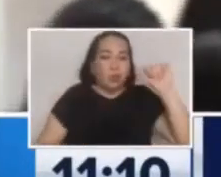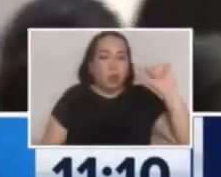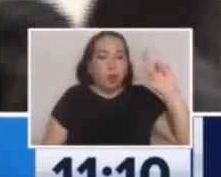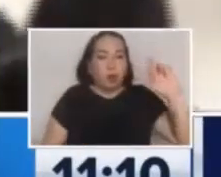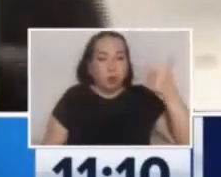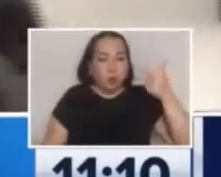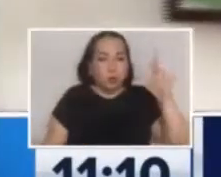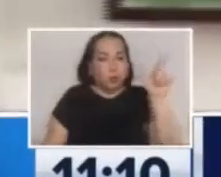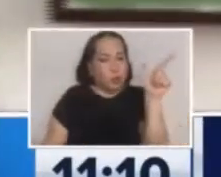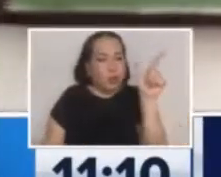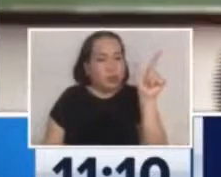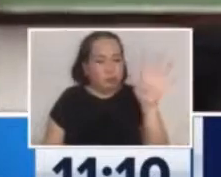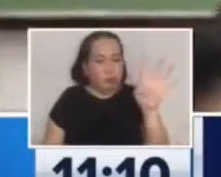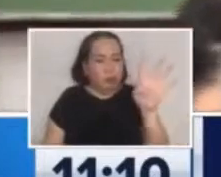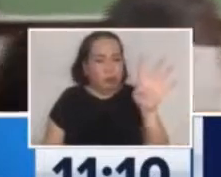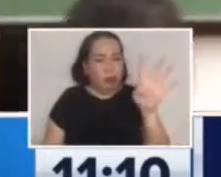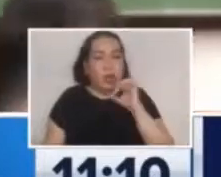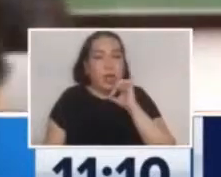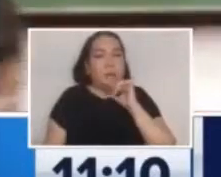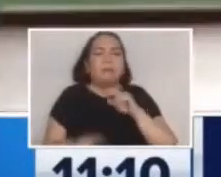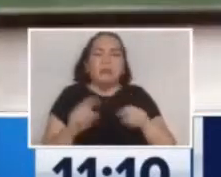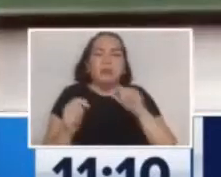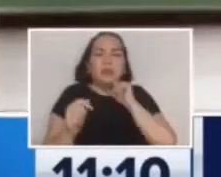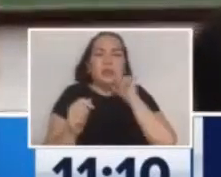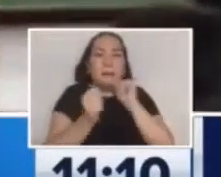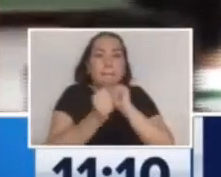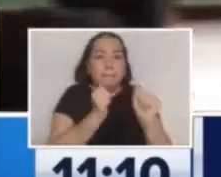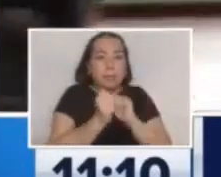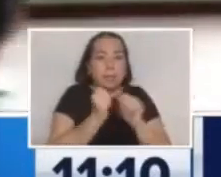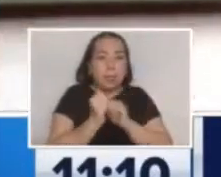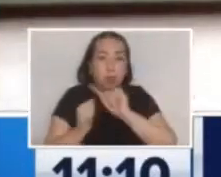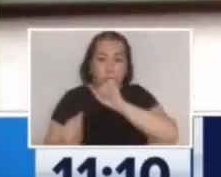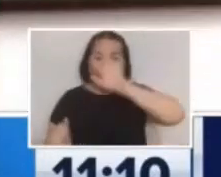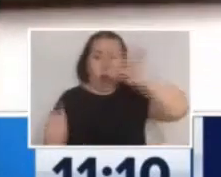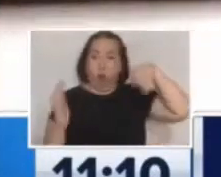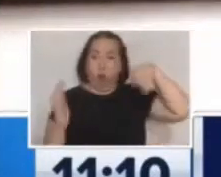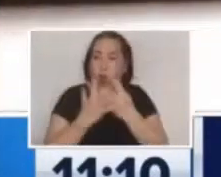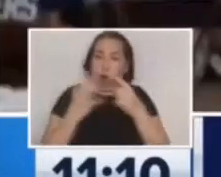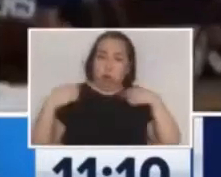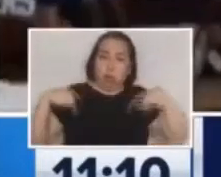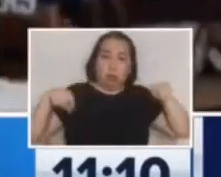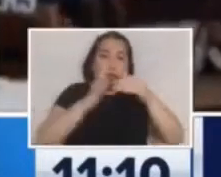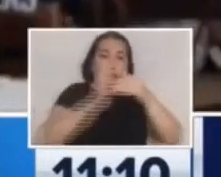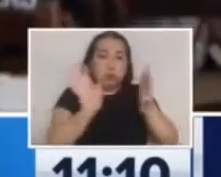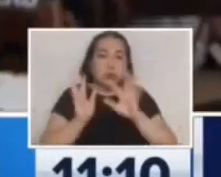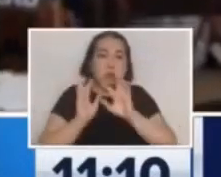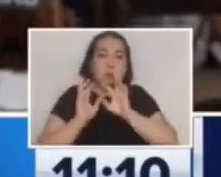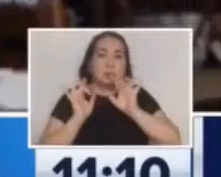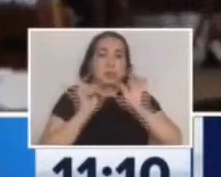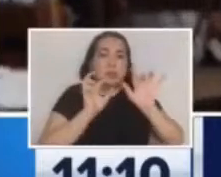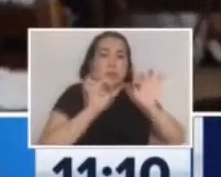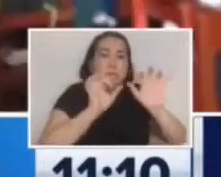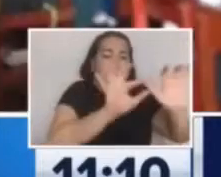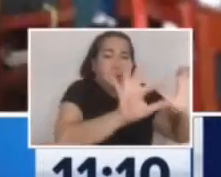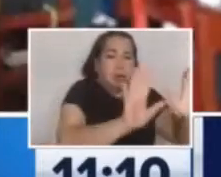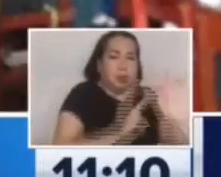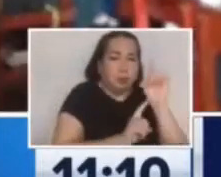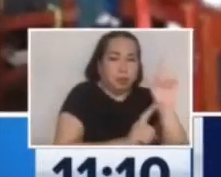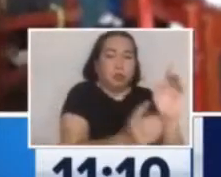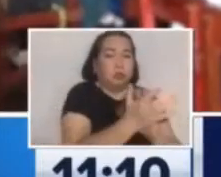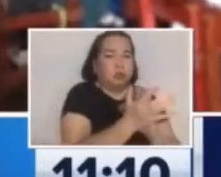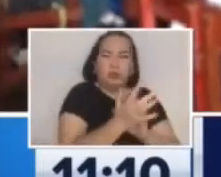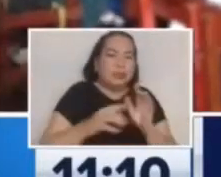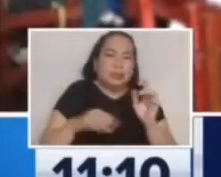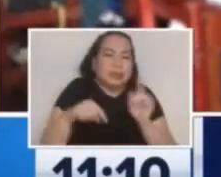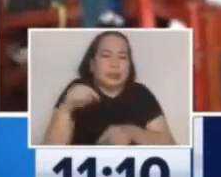by April 30. Pero una sa lahat, ang pinakamalaking konsiderasyon natin dito ay to